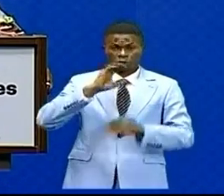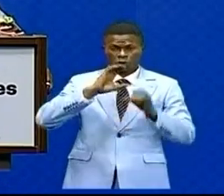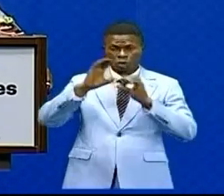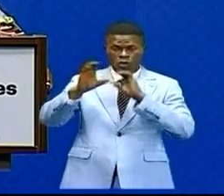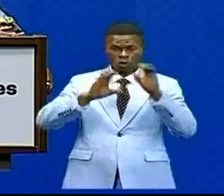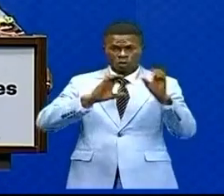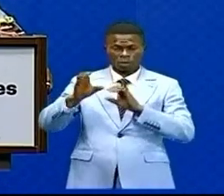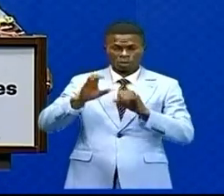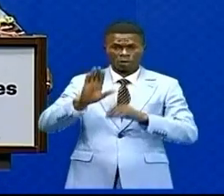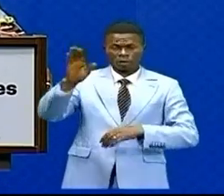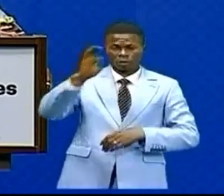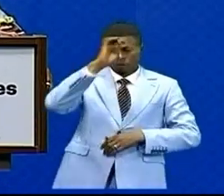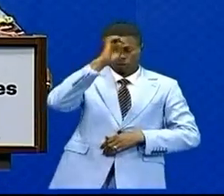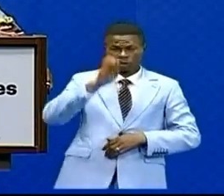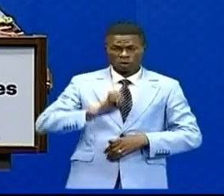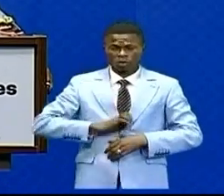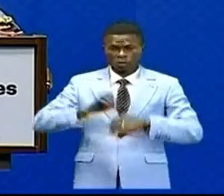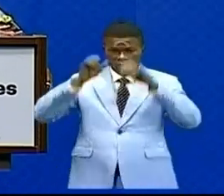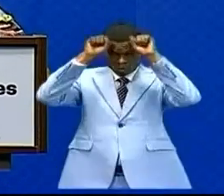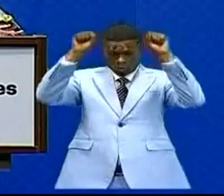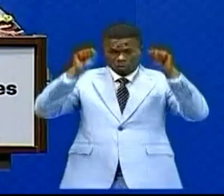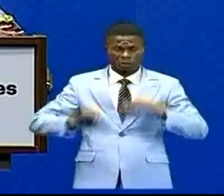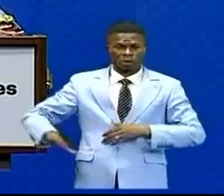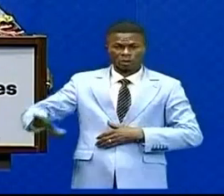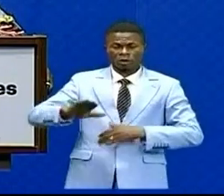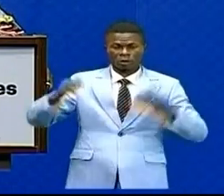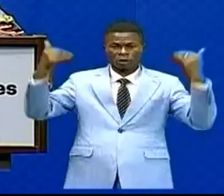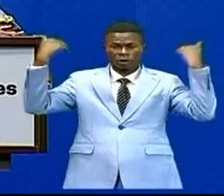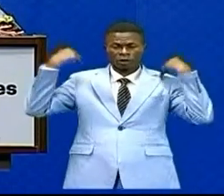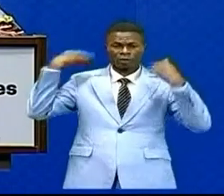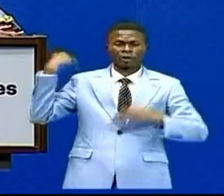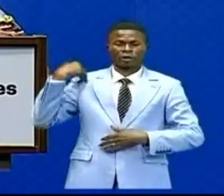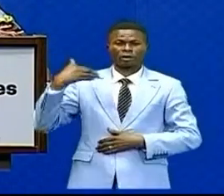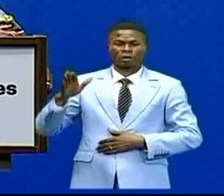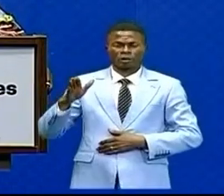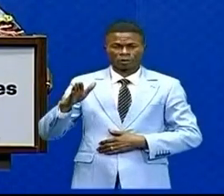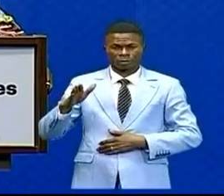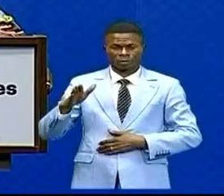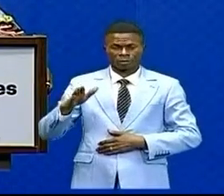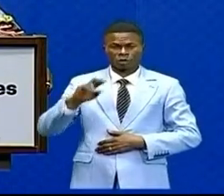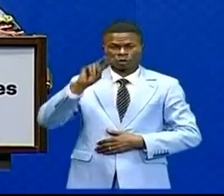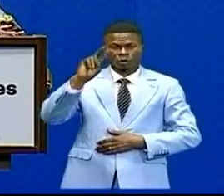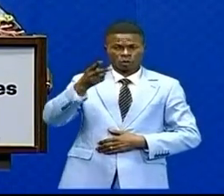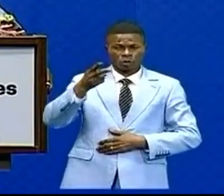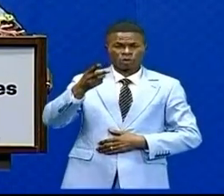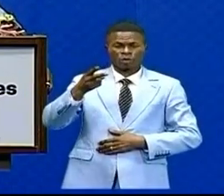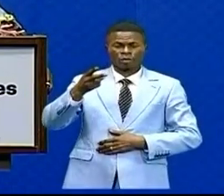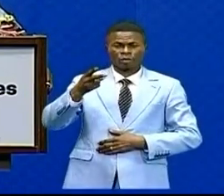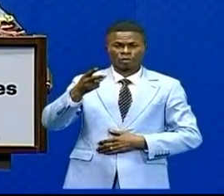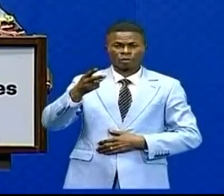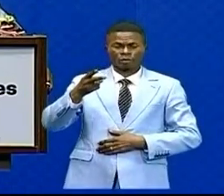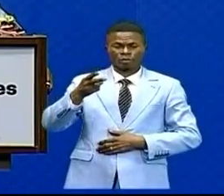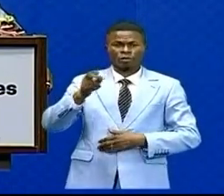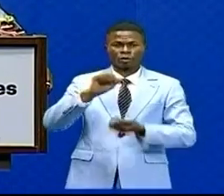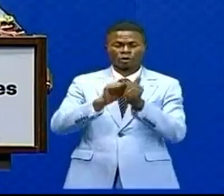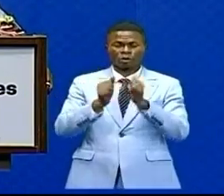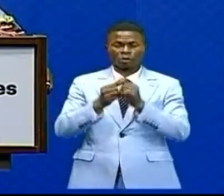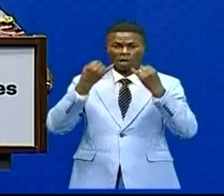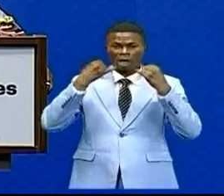Communication de son Excellence, Monsieur le Président de la République, chef de l'État. 2. Point